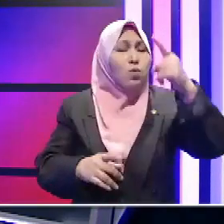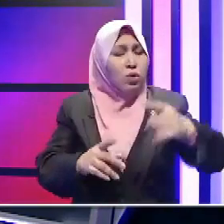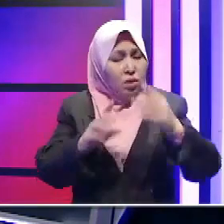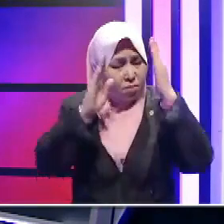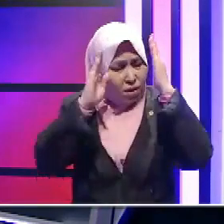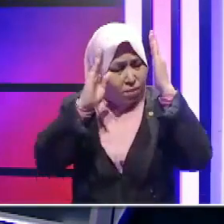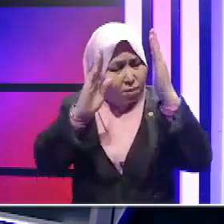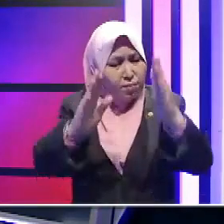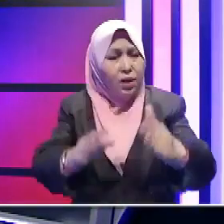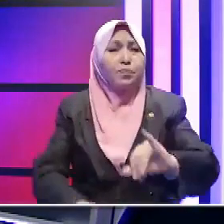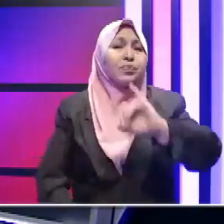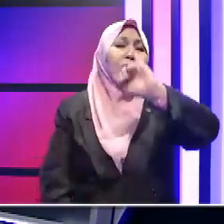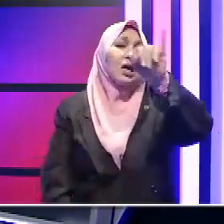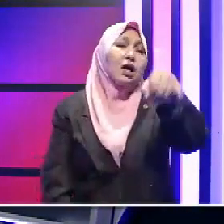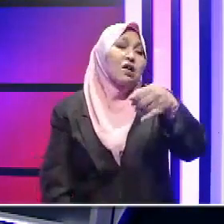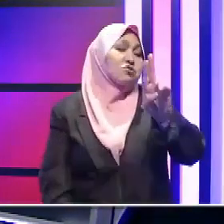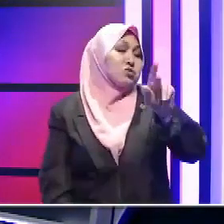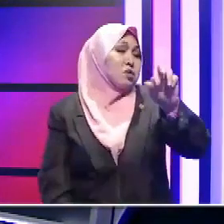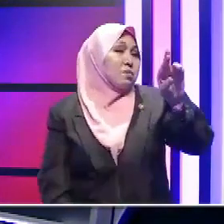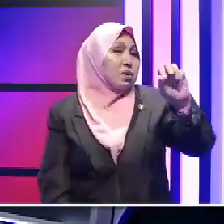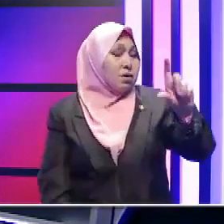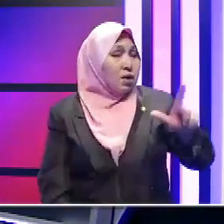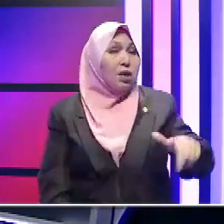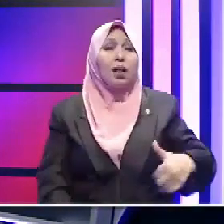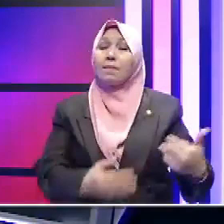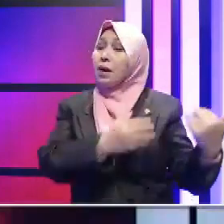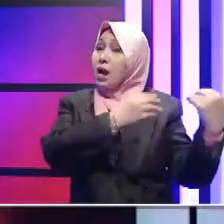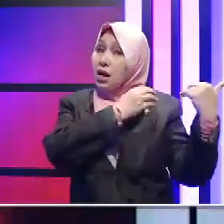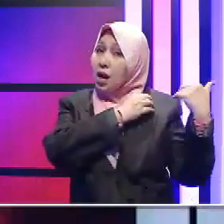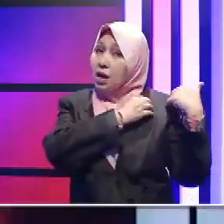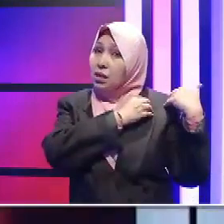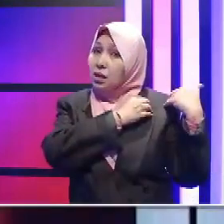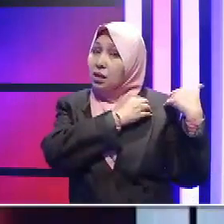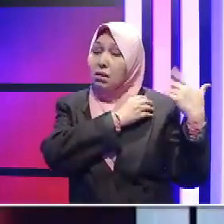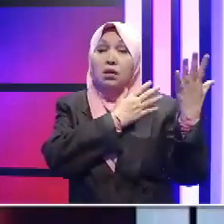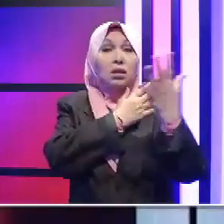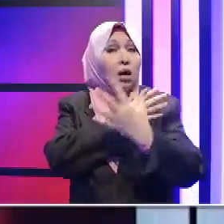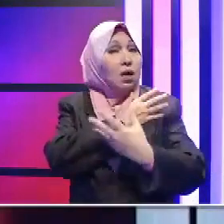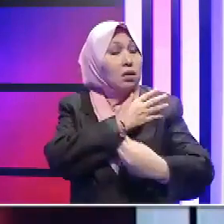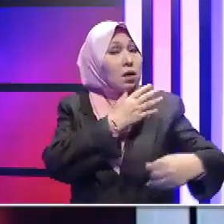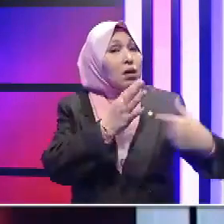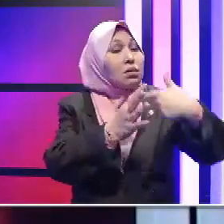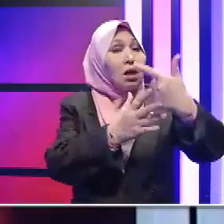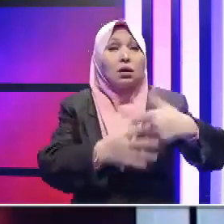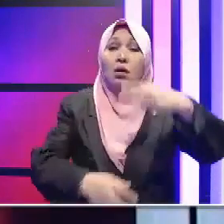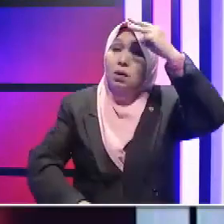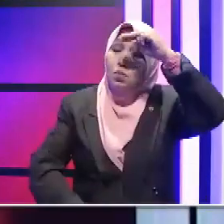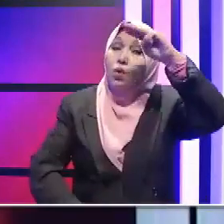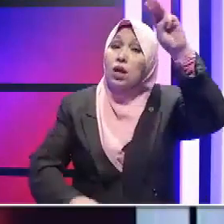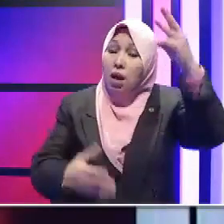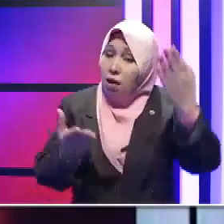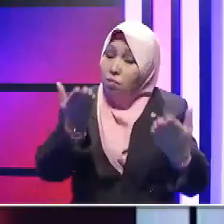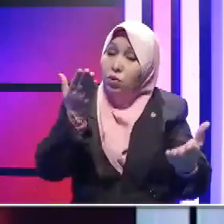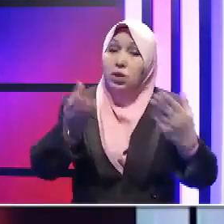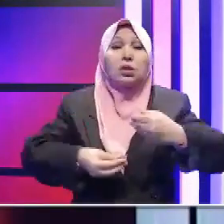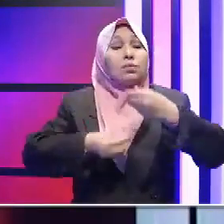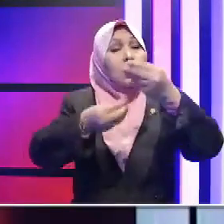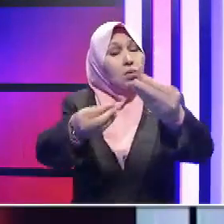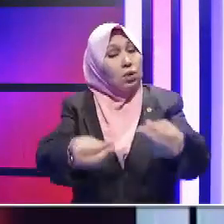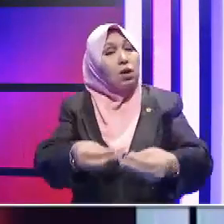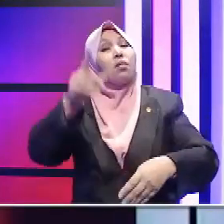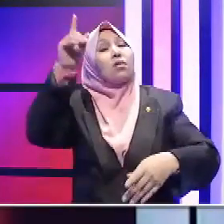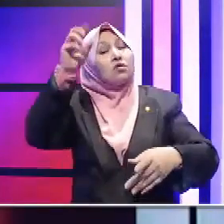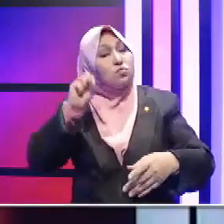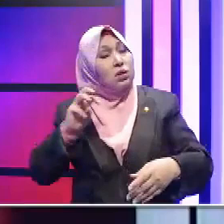mengenai tentang jibrin itu sendiri disini dengan koran and the dan juga jiwa antara kemuliaan juga barangkali diberikan oleh Allah